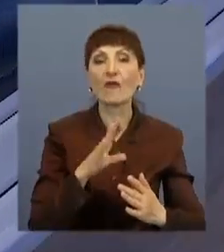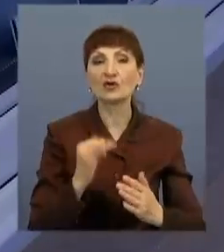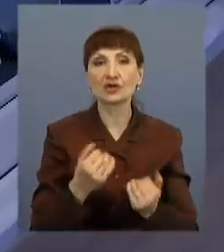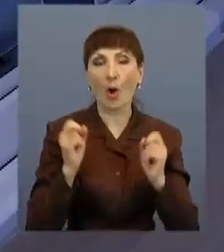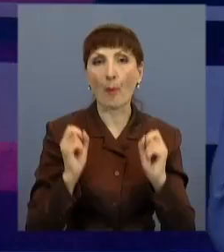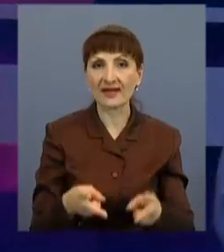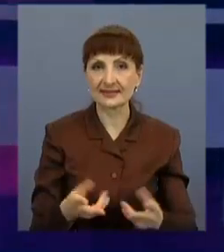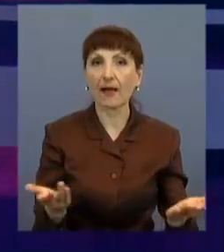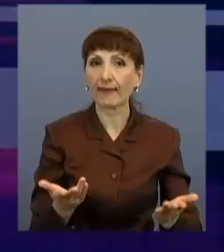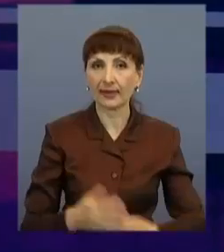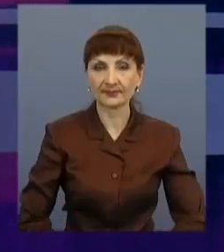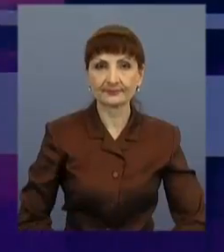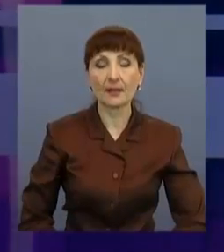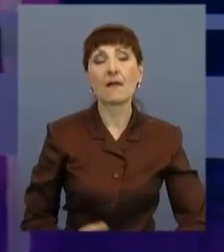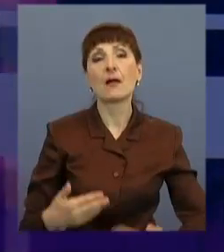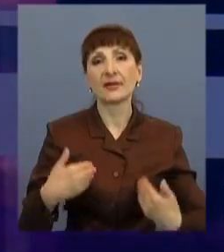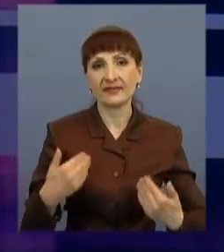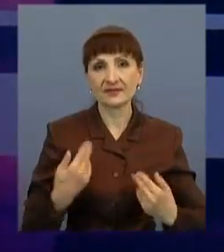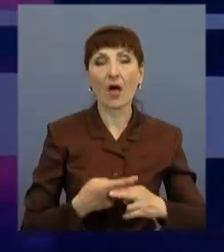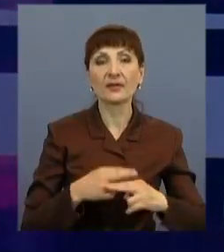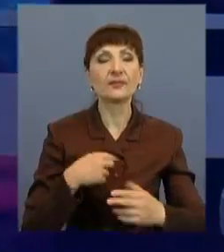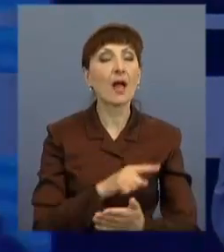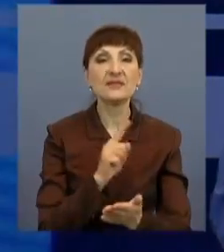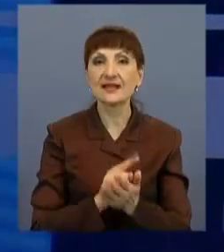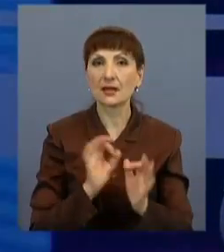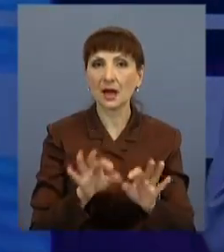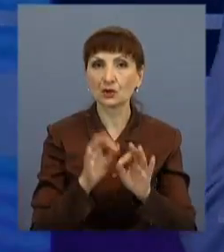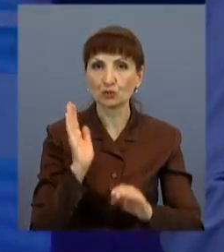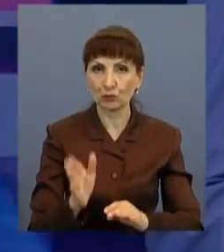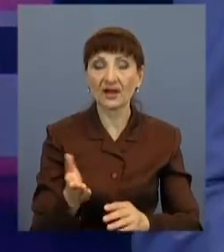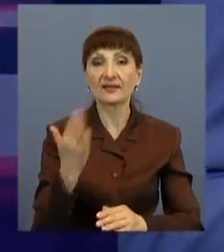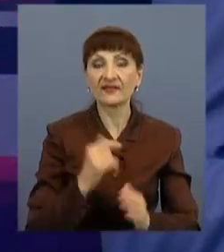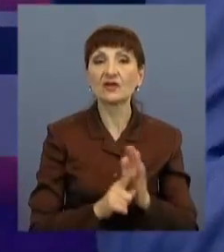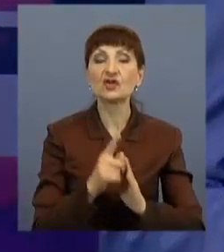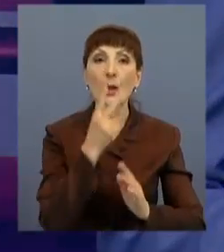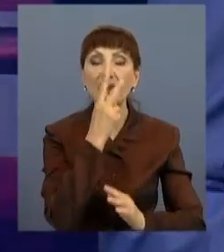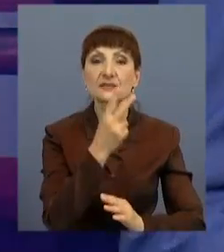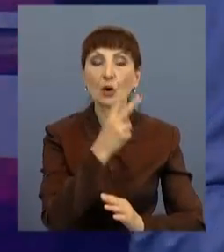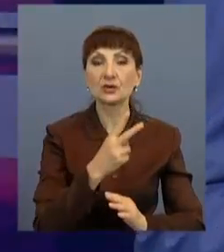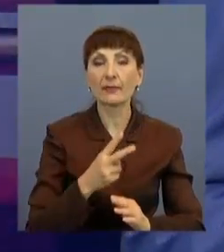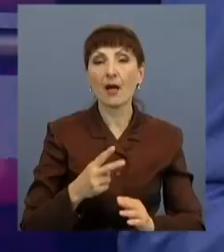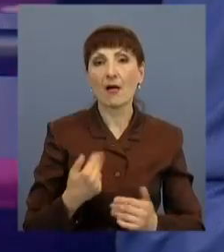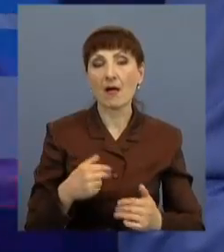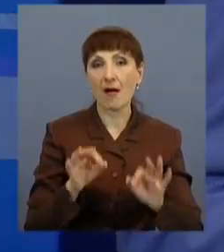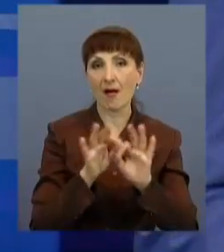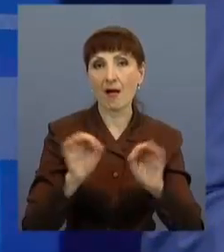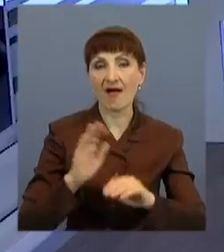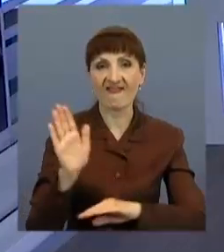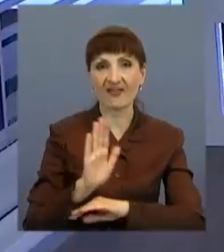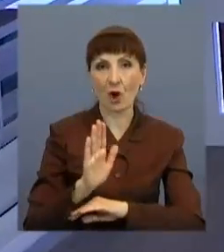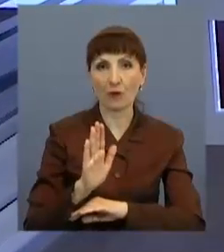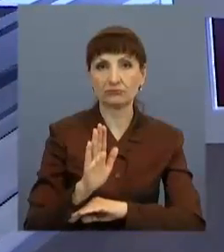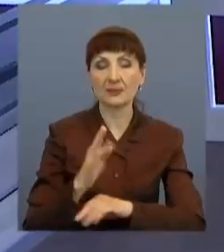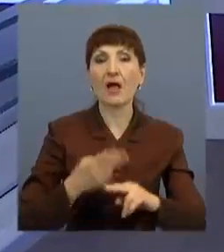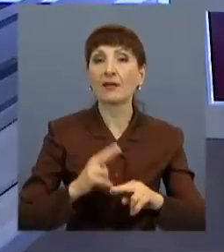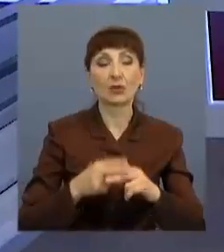небезопасно покупать? Приветствую, Рамина. Об этом я обязательно расскажу, но для начала давай посмотрим небольшой отрывок из моего обзора. Это